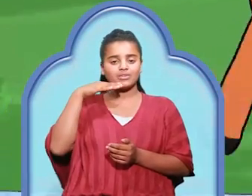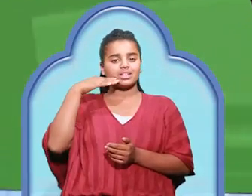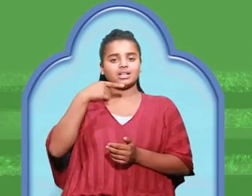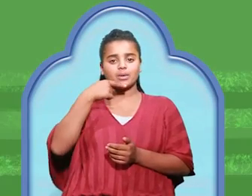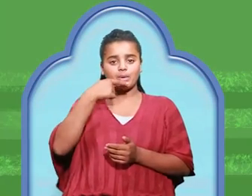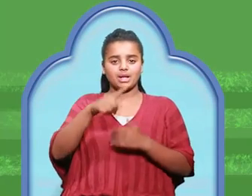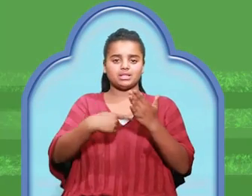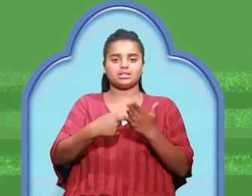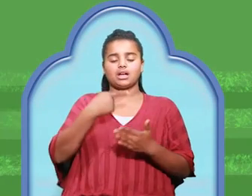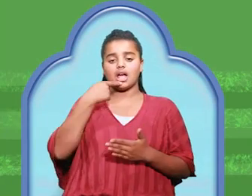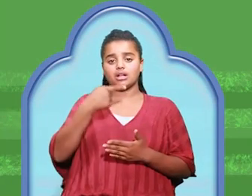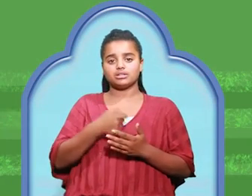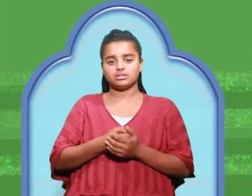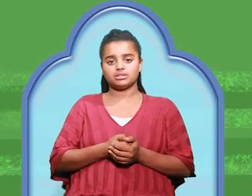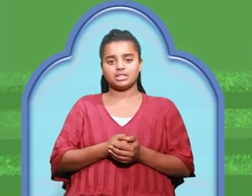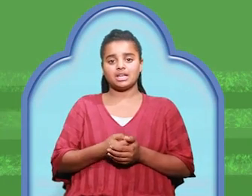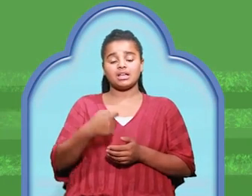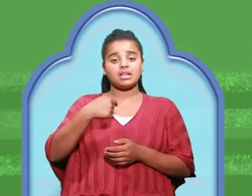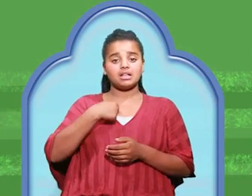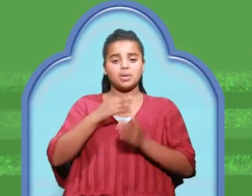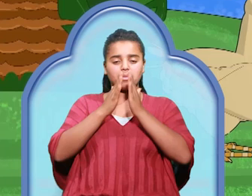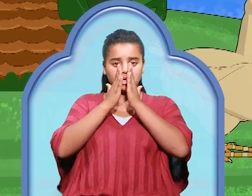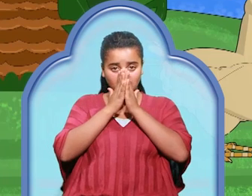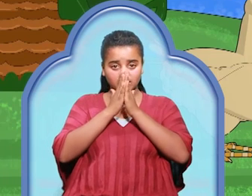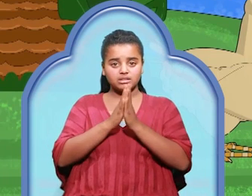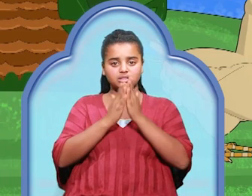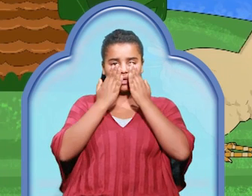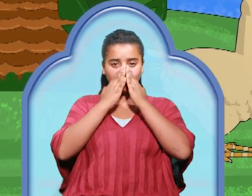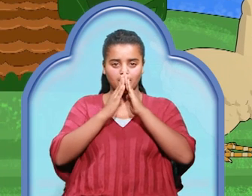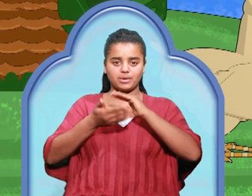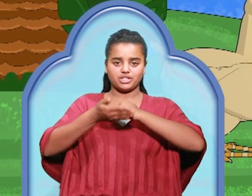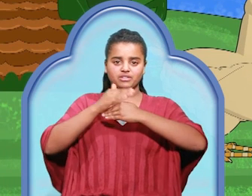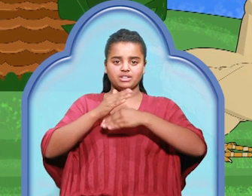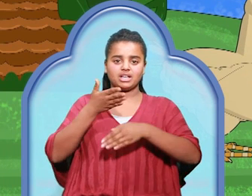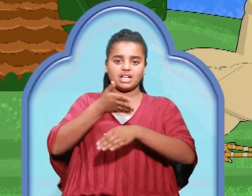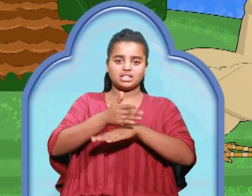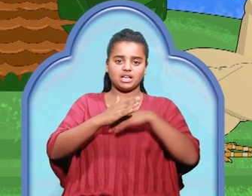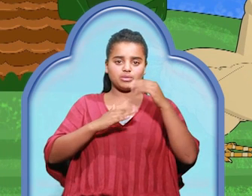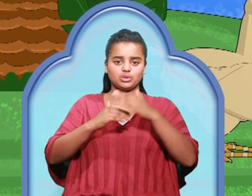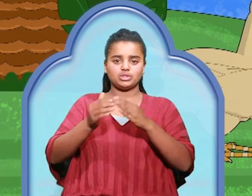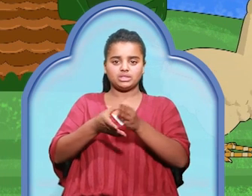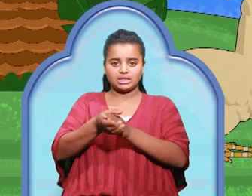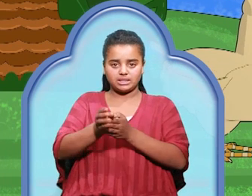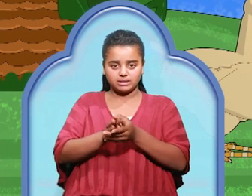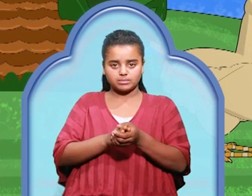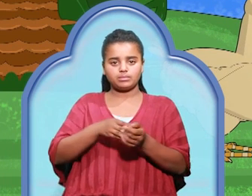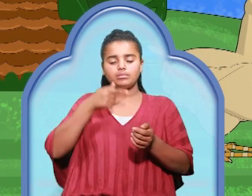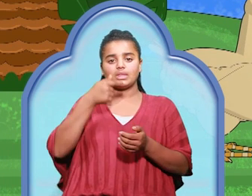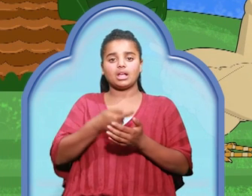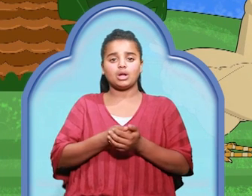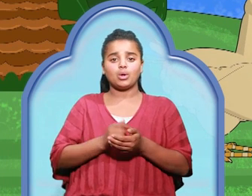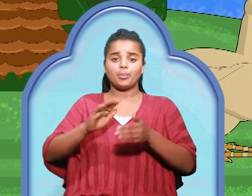እማማ ዶሮ ፈገግ በማለት እንዲህ አለች። እኔ ማሳነጥስ በማህረቤ ሽፍን ከዚያ